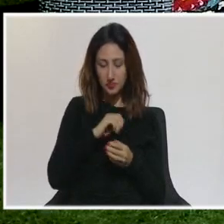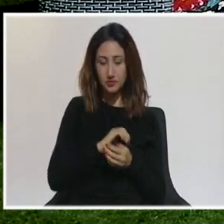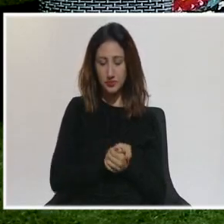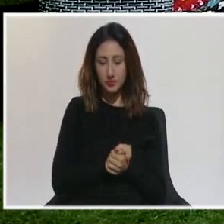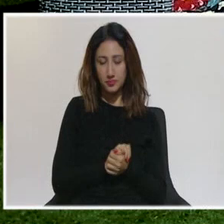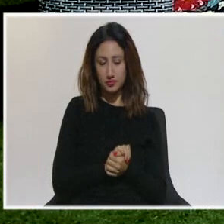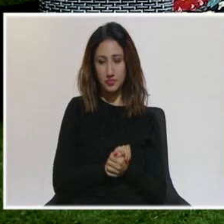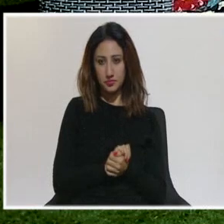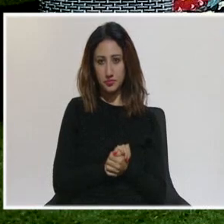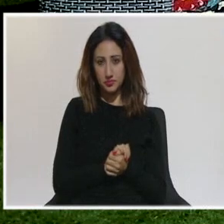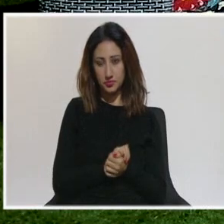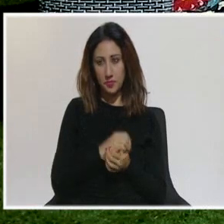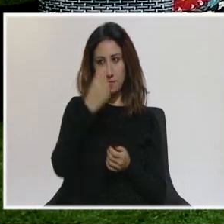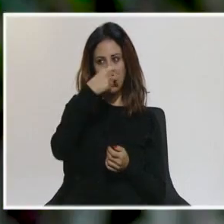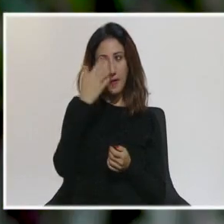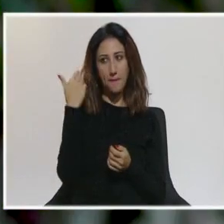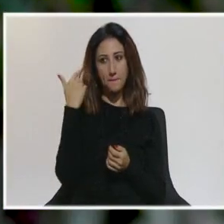لا اخر مره بكى كان امتى؟